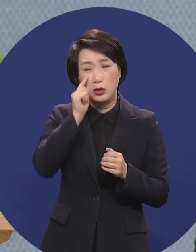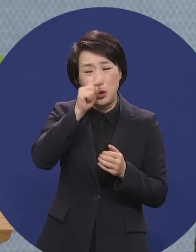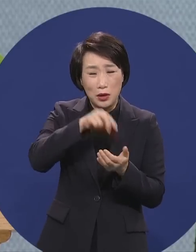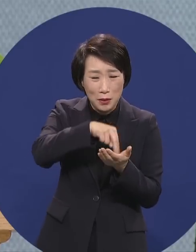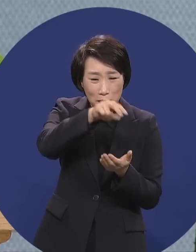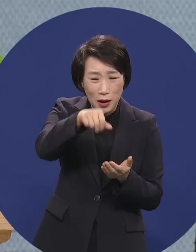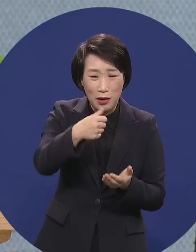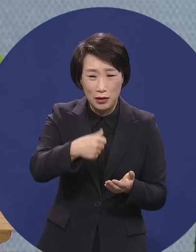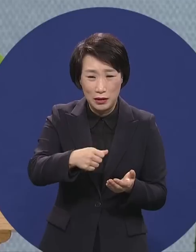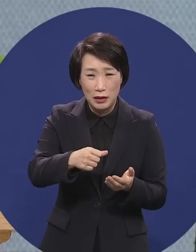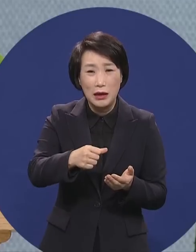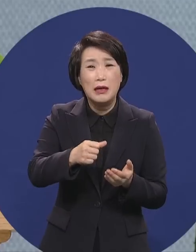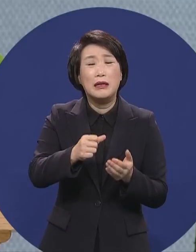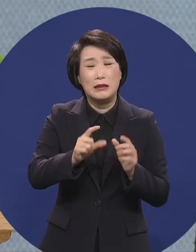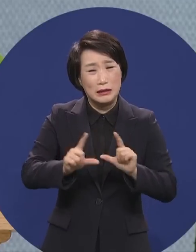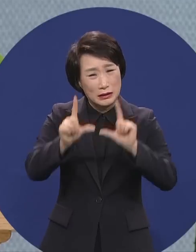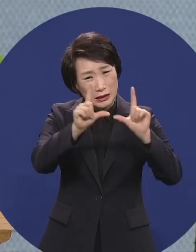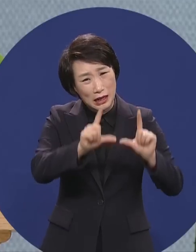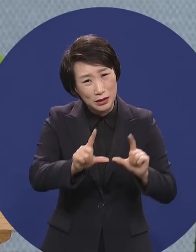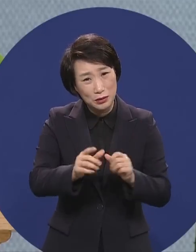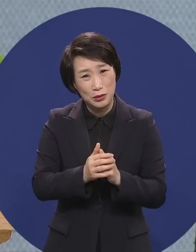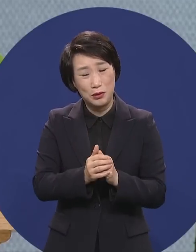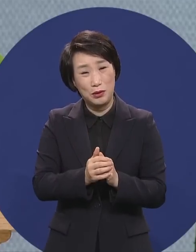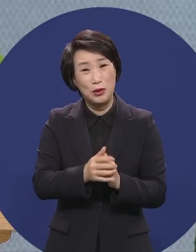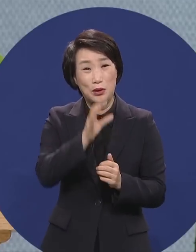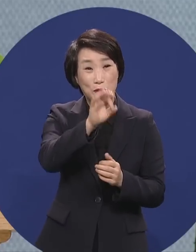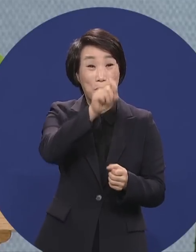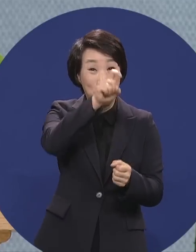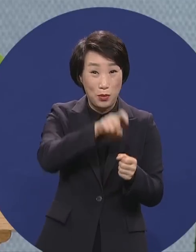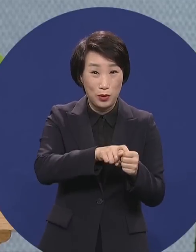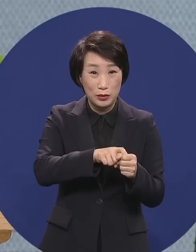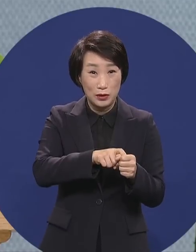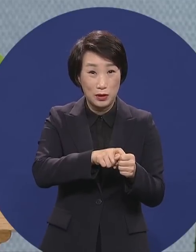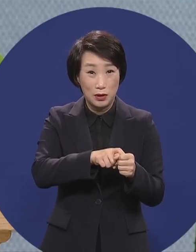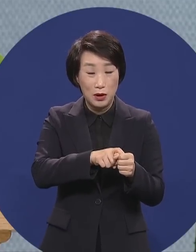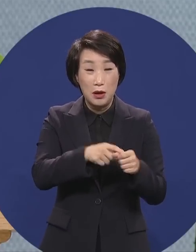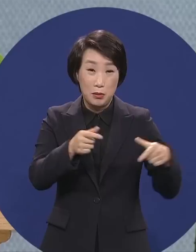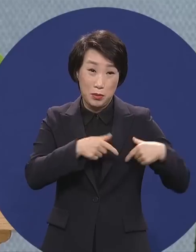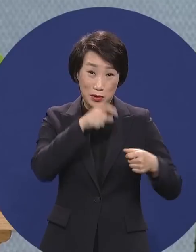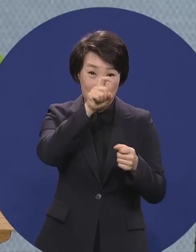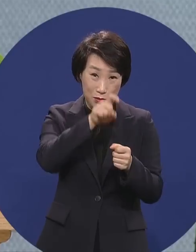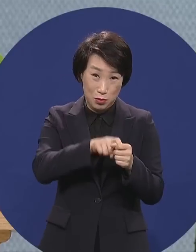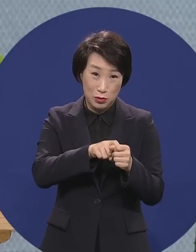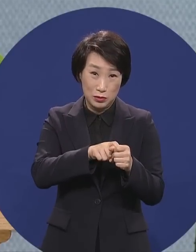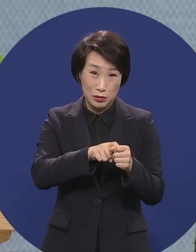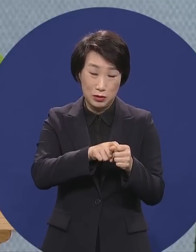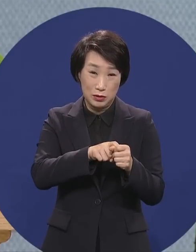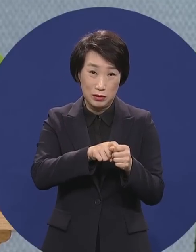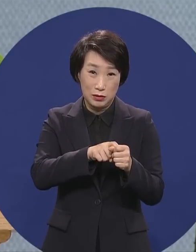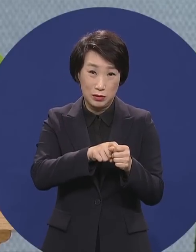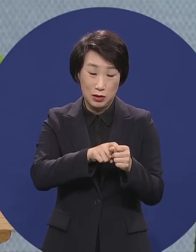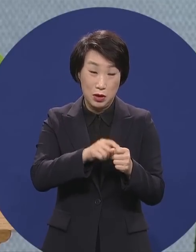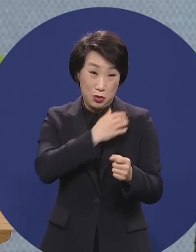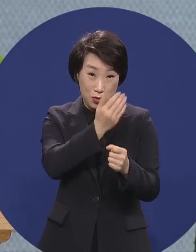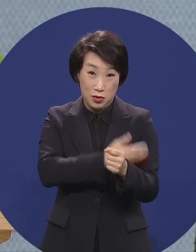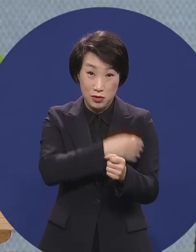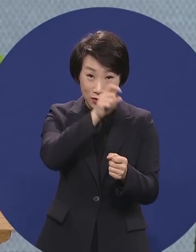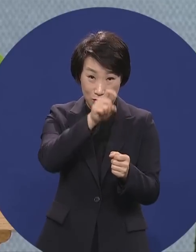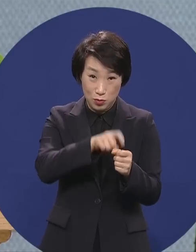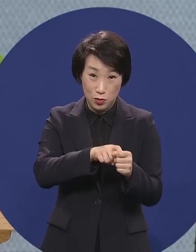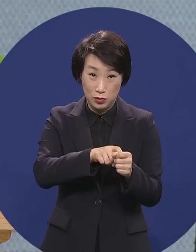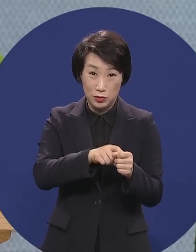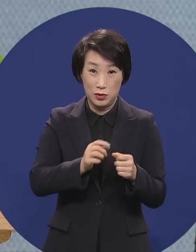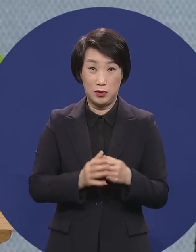허랑방탕하며 낭비하며 돈을 쫓고 명예를 쫓고 권세를